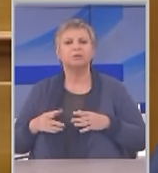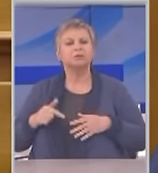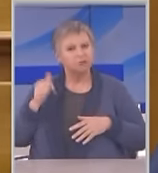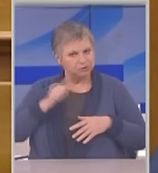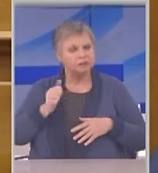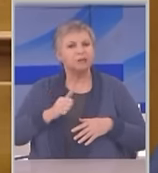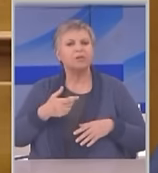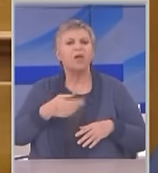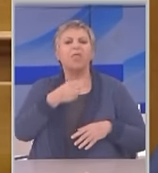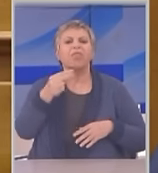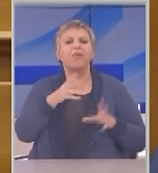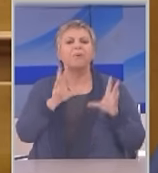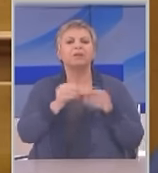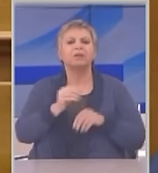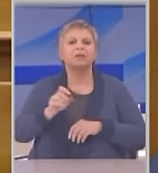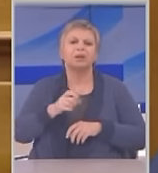είναι μια τέτοια περίπτωση.